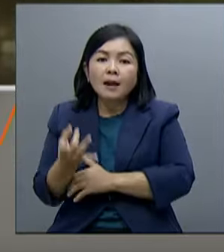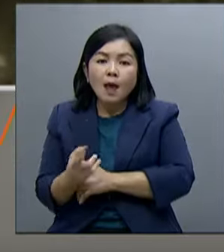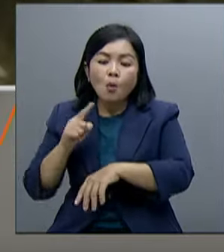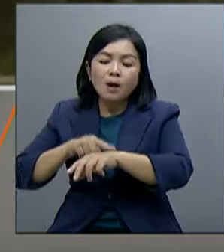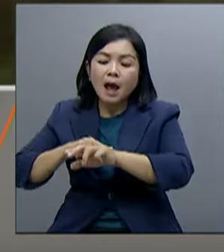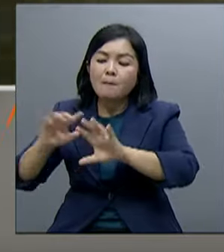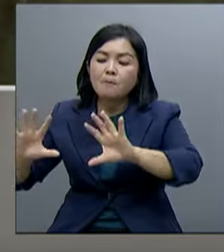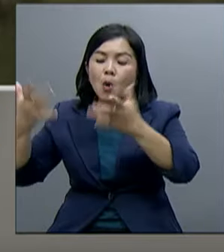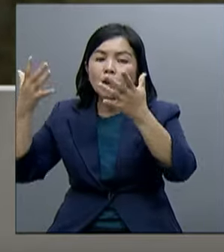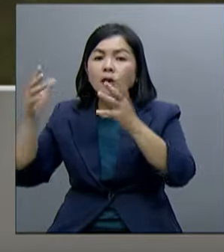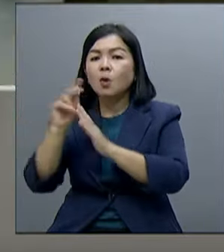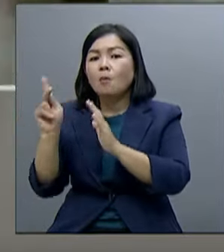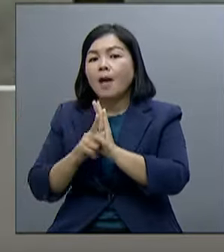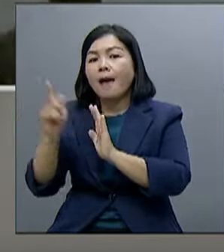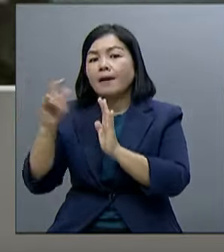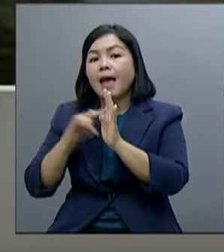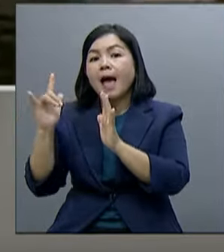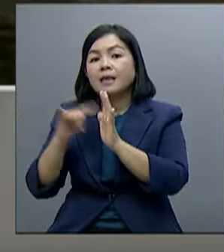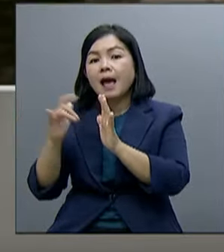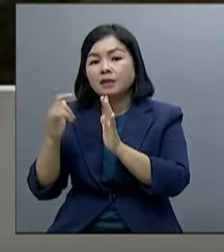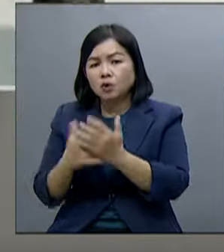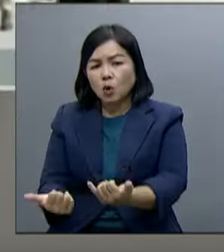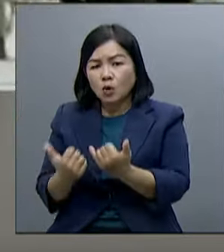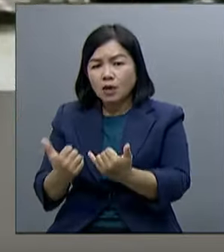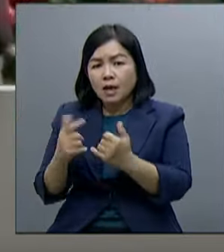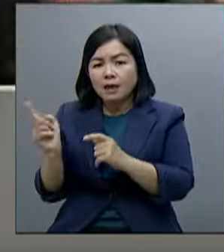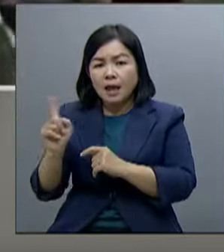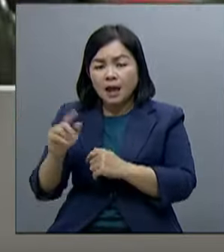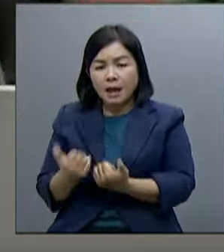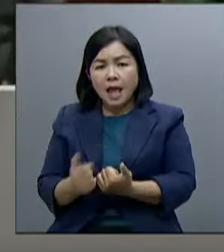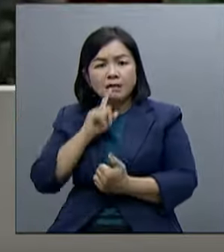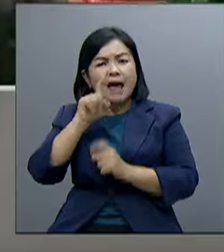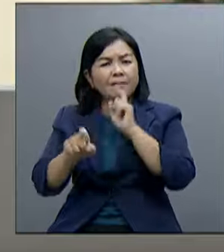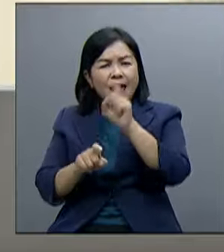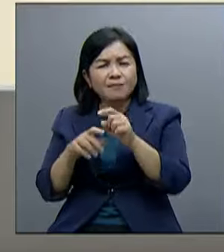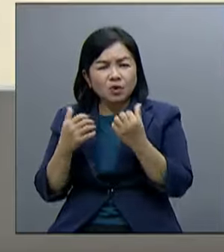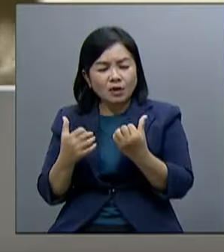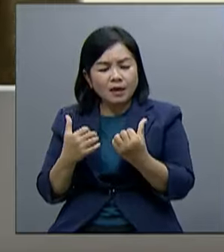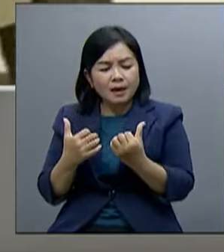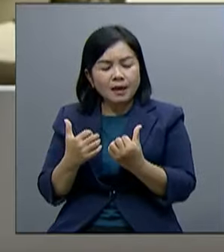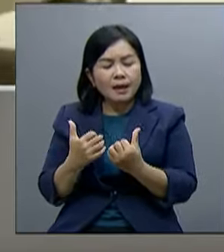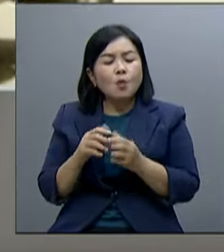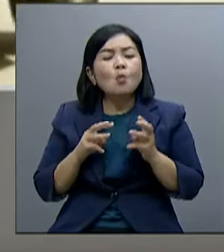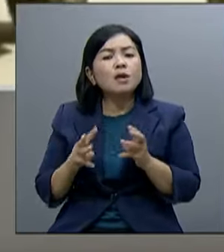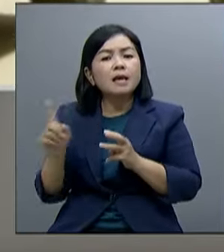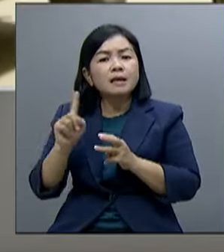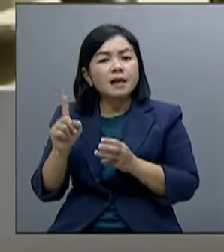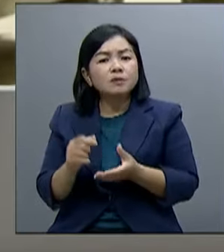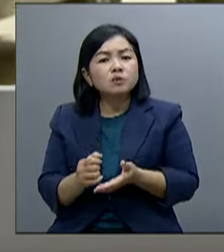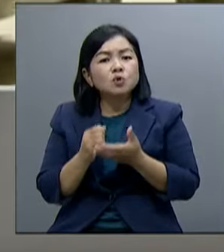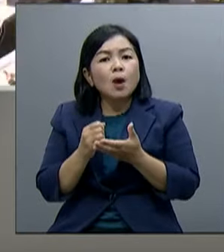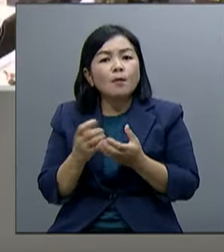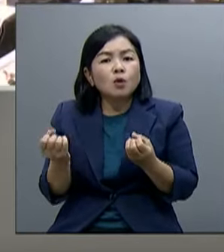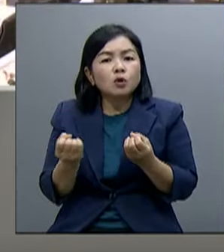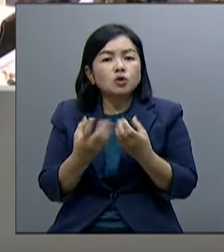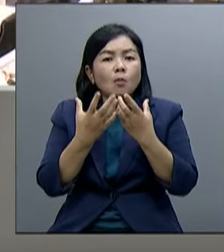ความอาญาด้วยเช่นเดียวกันนะคะก็เลยทำให้สภาถูกตั้งคำถามอยู่ไม่น้อยเลยทีเดียวค่ะว่าจะมีส่วนหนุนเสริมให้บาดแผล